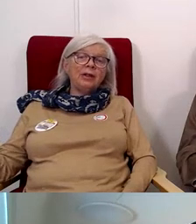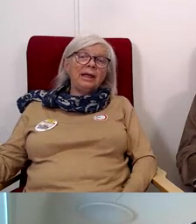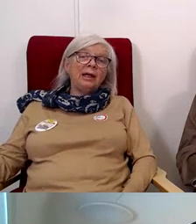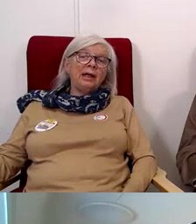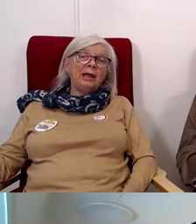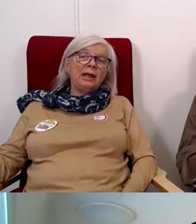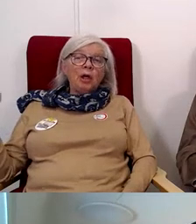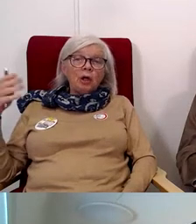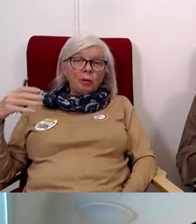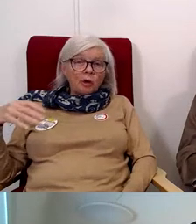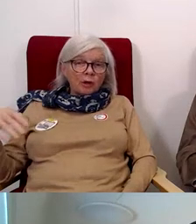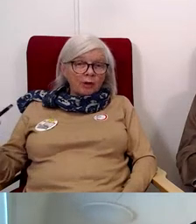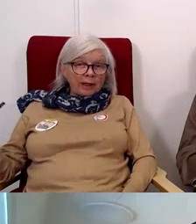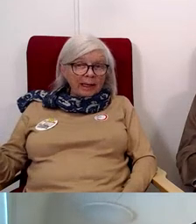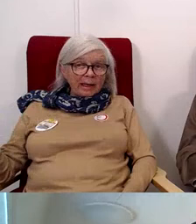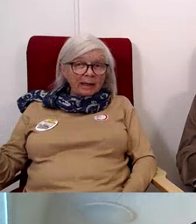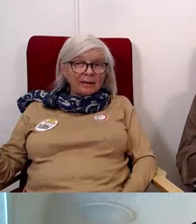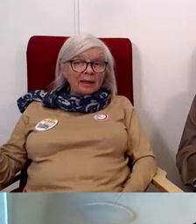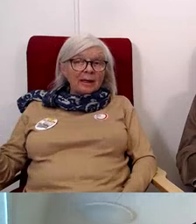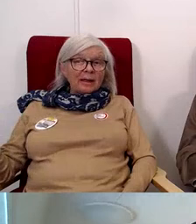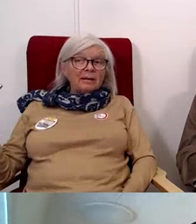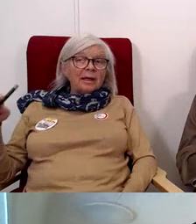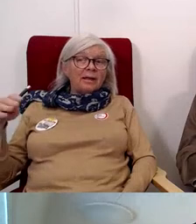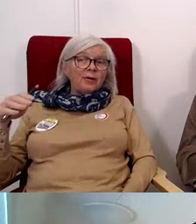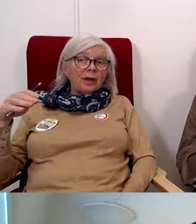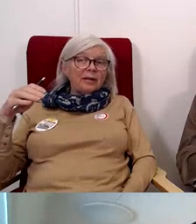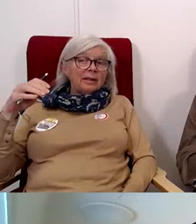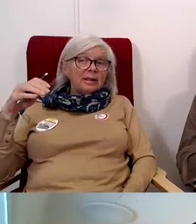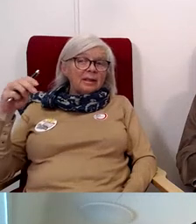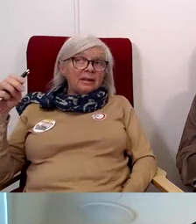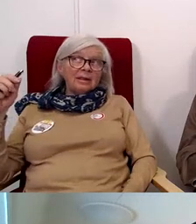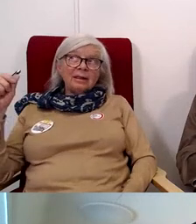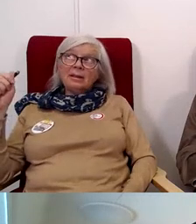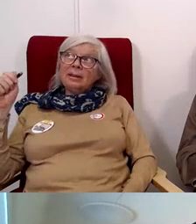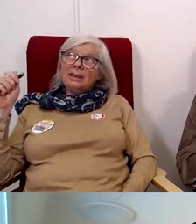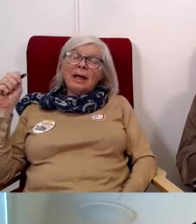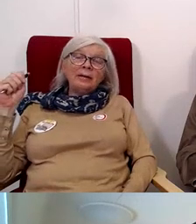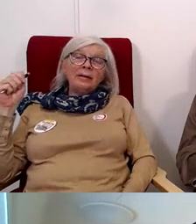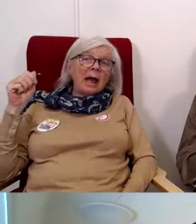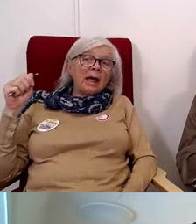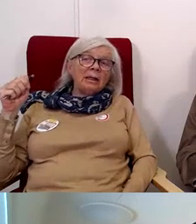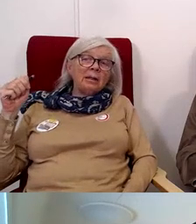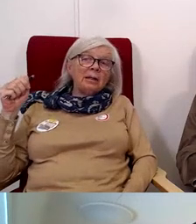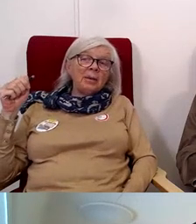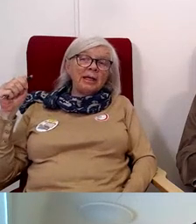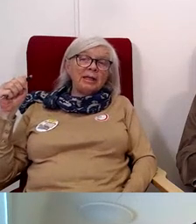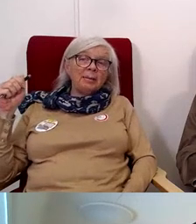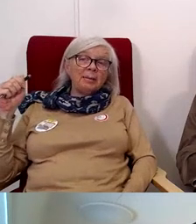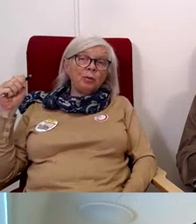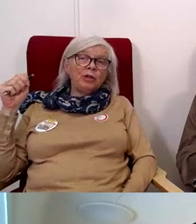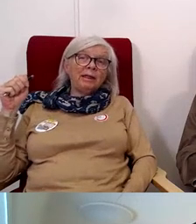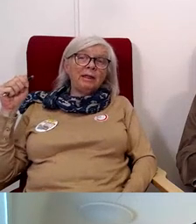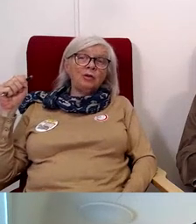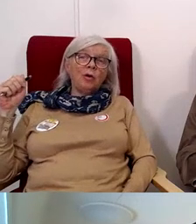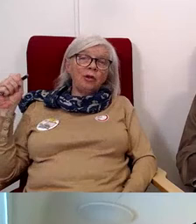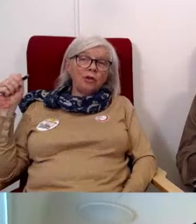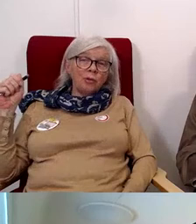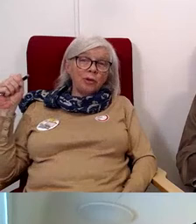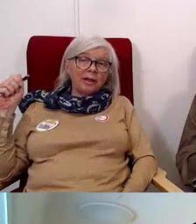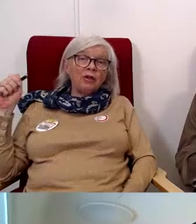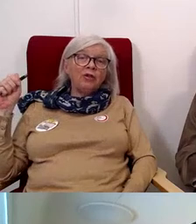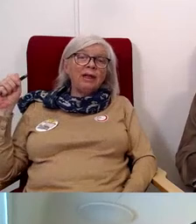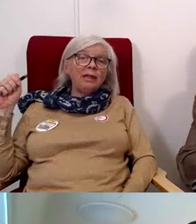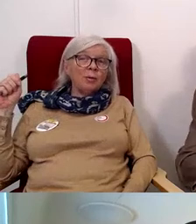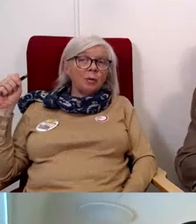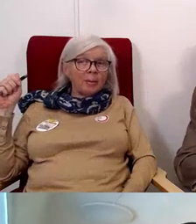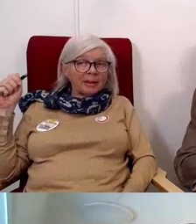också får ta del av hur har det fungerat. Därför att i hand med SMO-projektet så har vi